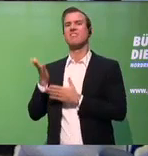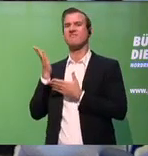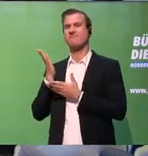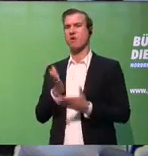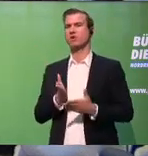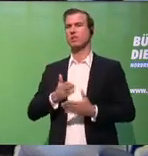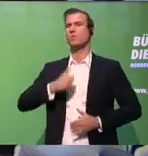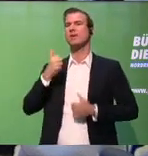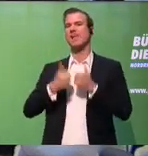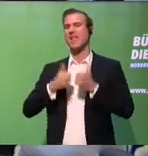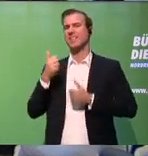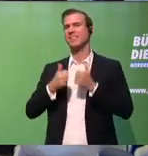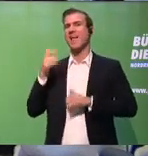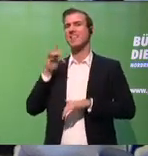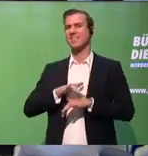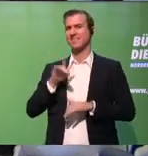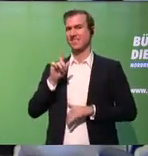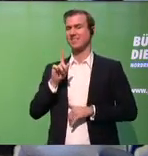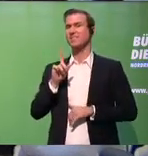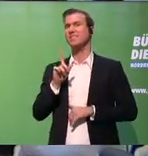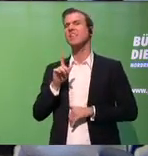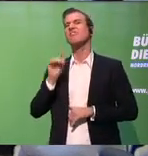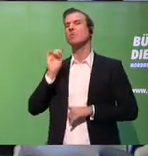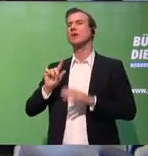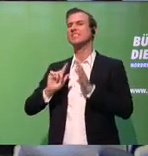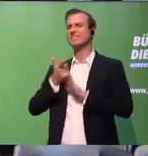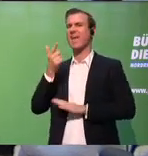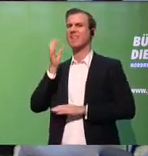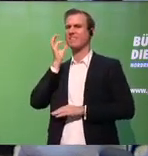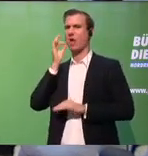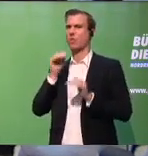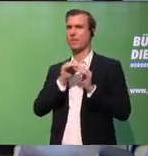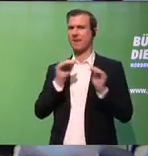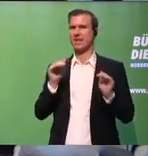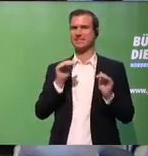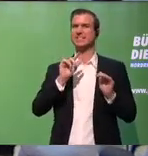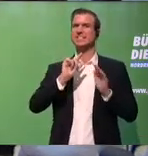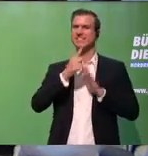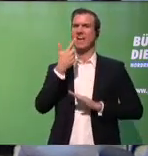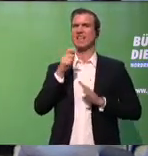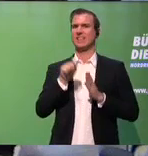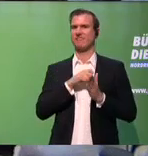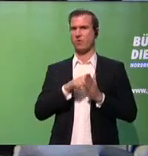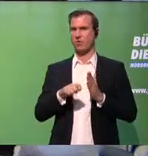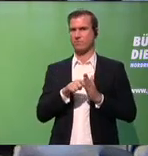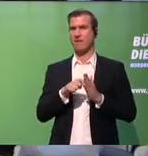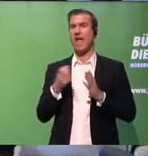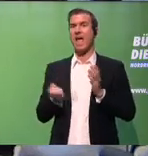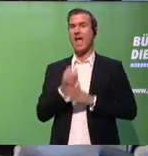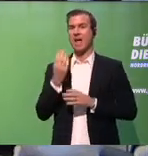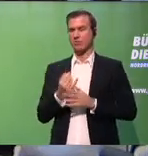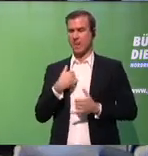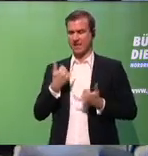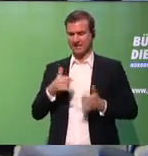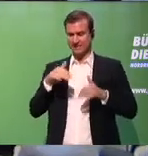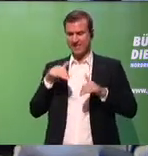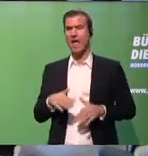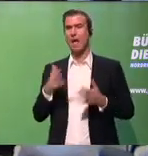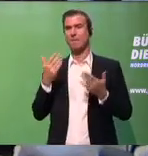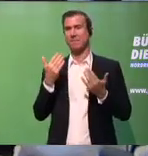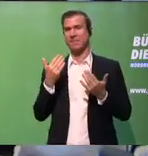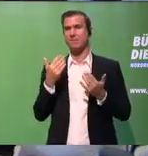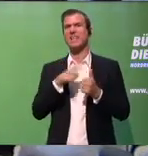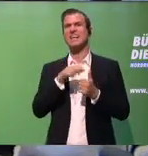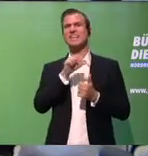der Kandidatinnen für den zweiten Frauenplatz, für das zweite Votum. Aktuell liegen mir hier vor Bewerbungen